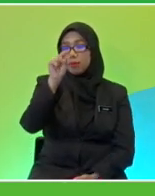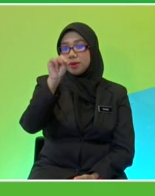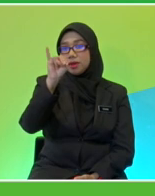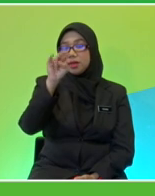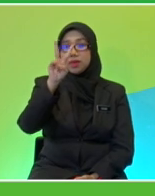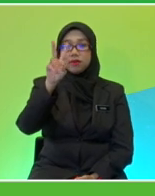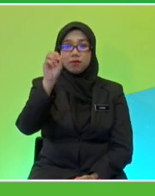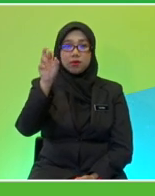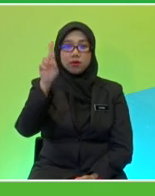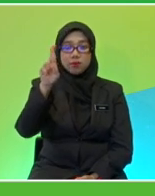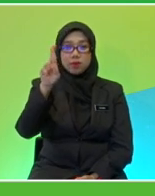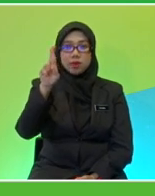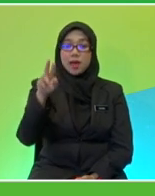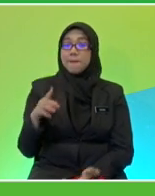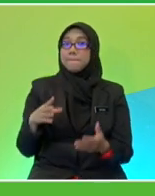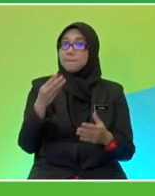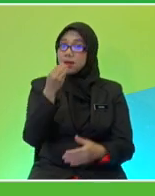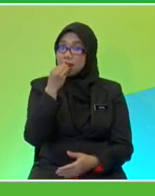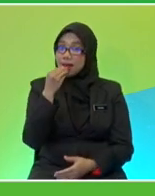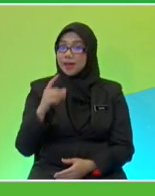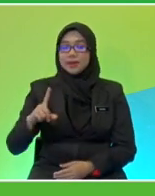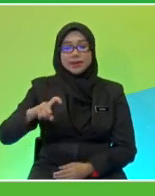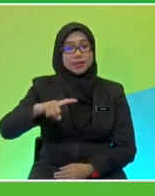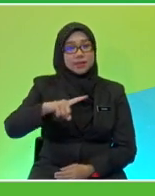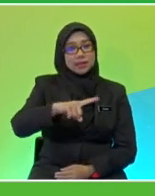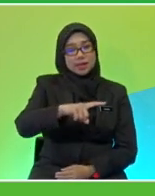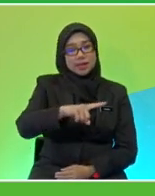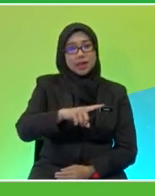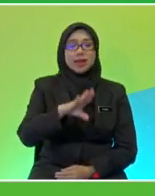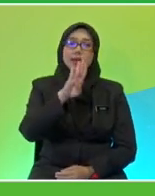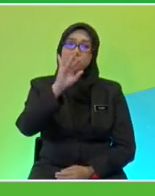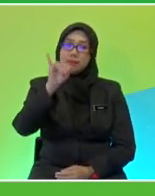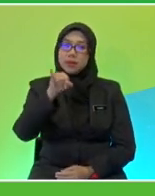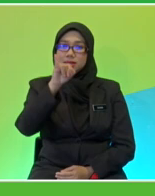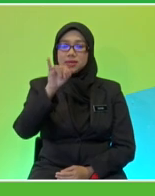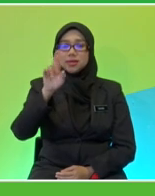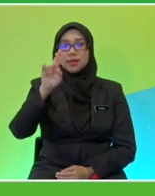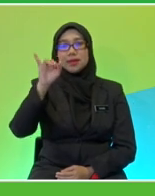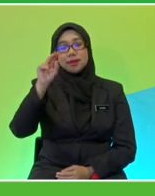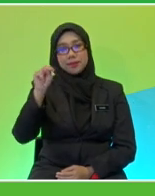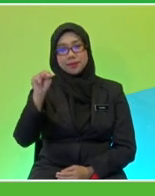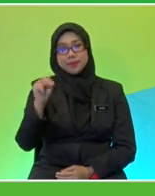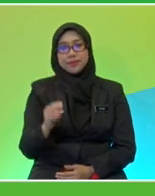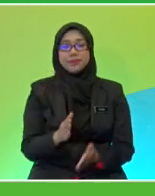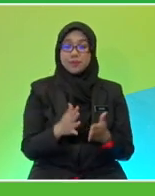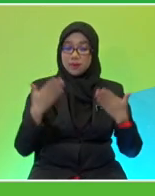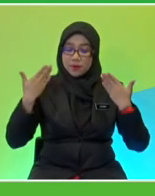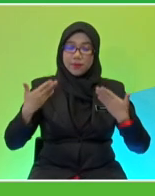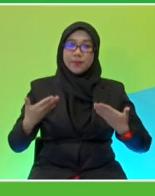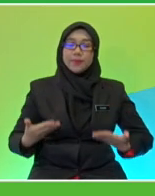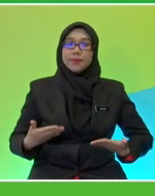ayam nih dimakan cacing dan bijirin Oke kita teruskan kepada bagian anggota badan